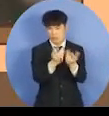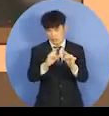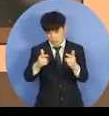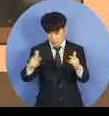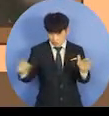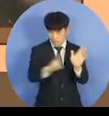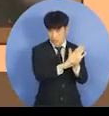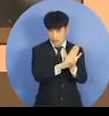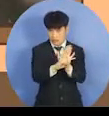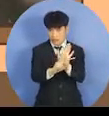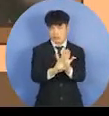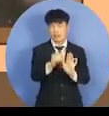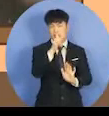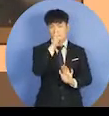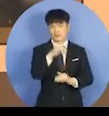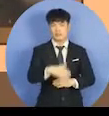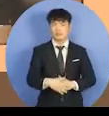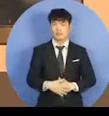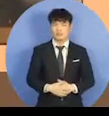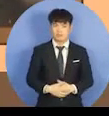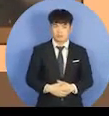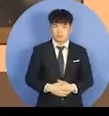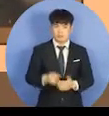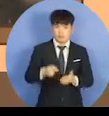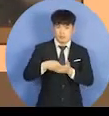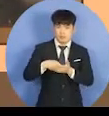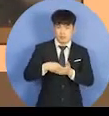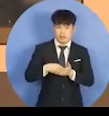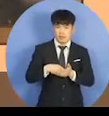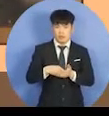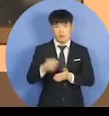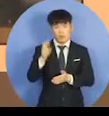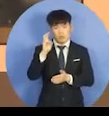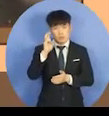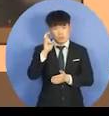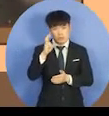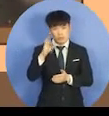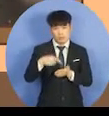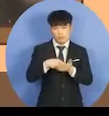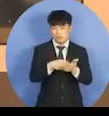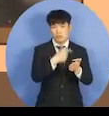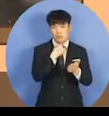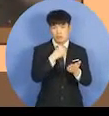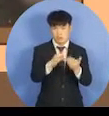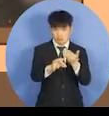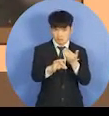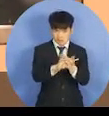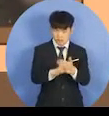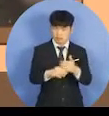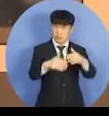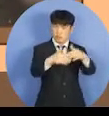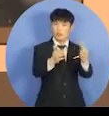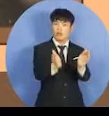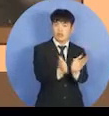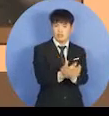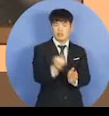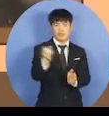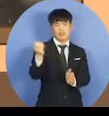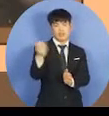작품을 전시하는데요. 갤러리는 대관 신청을 수시로 받고 있으며 대상은 천안시에 거주하는